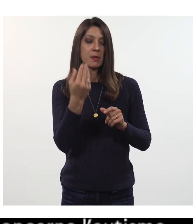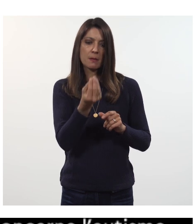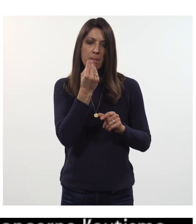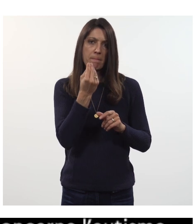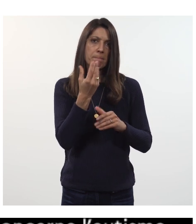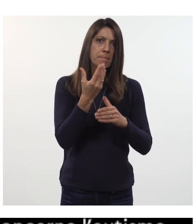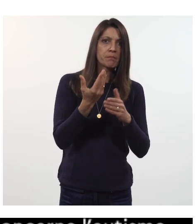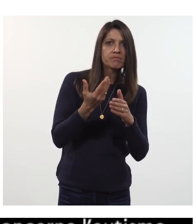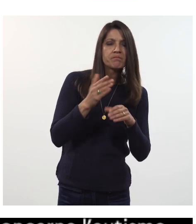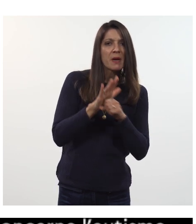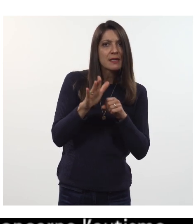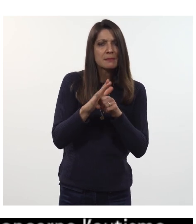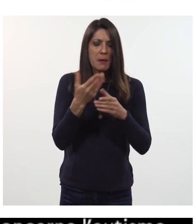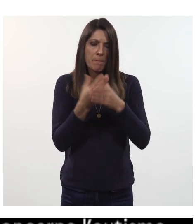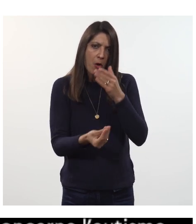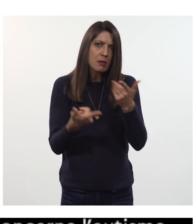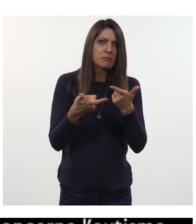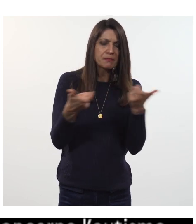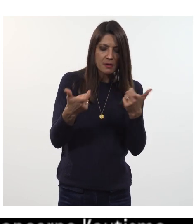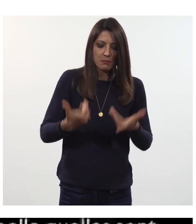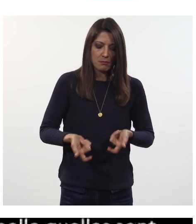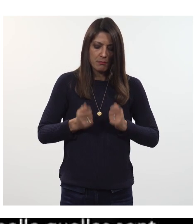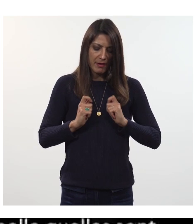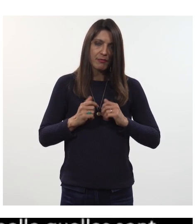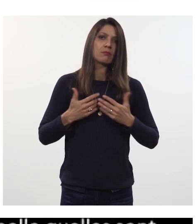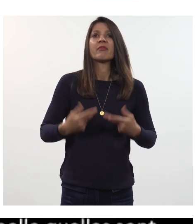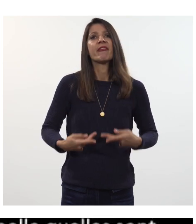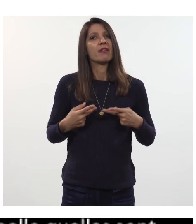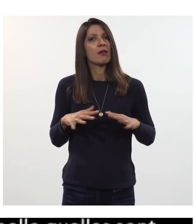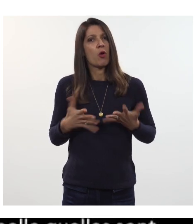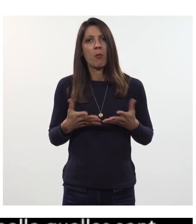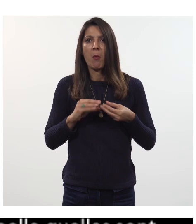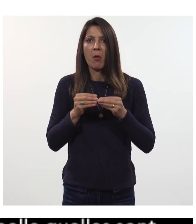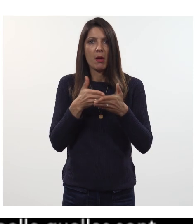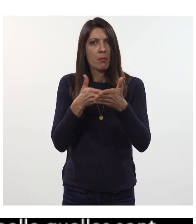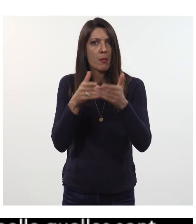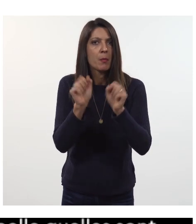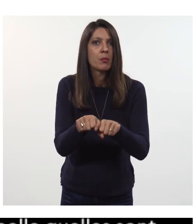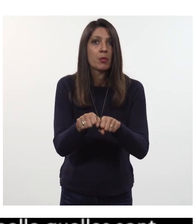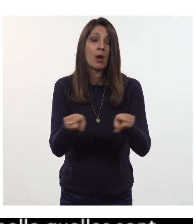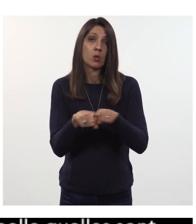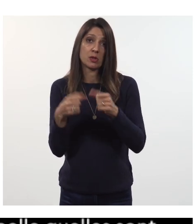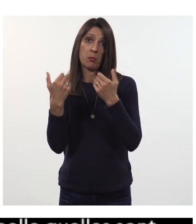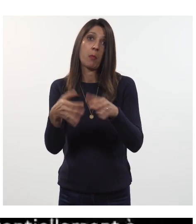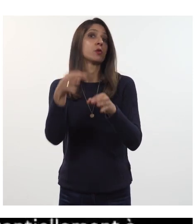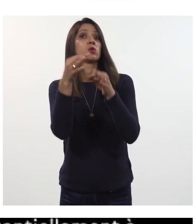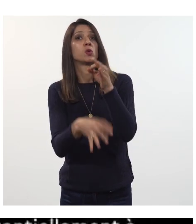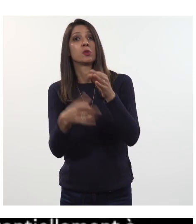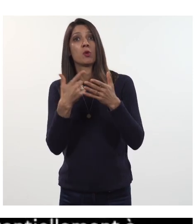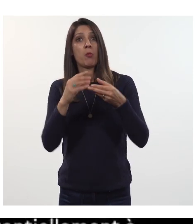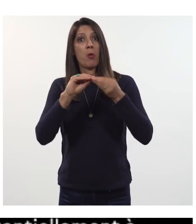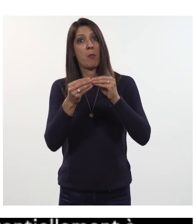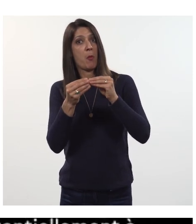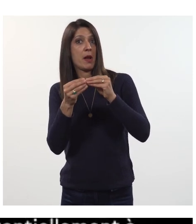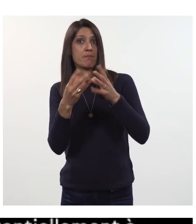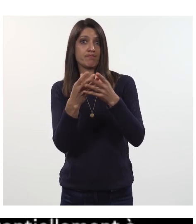qui vit avec un TSA et on découvre les leviers d'action pour compenser ces difficultés. Il s'agit d'une fiche que vous retrouverez sur le